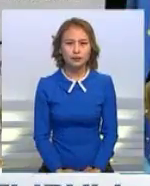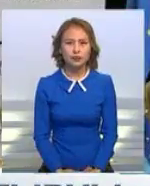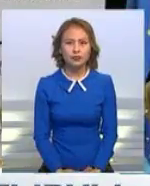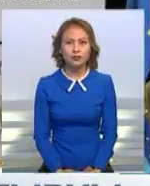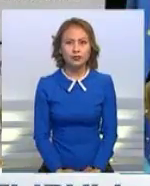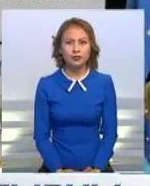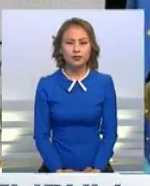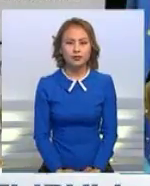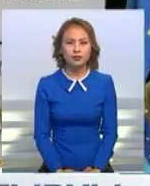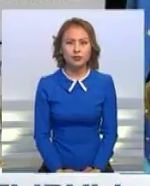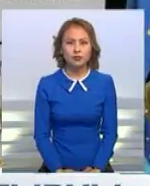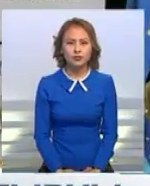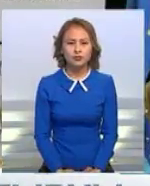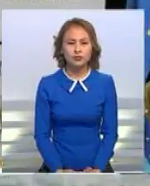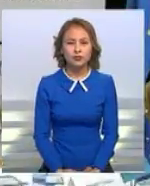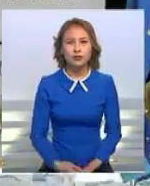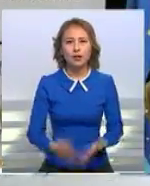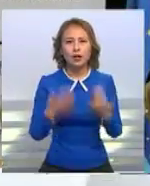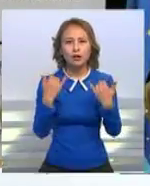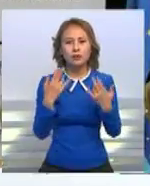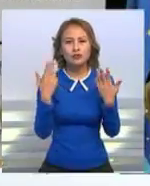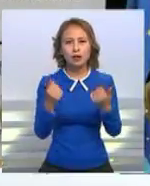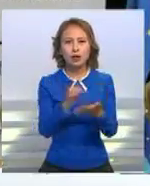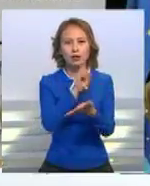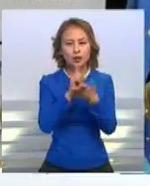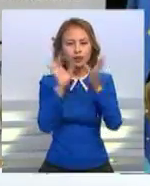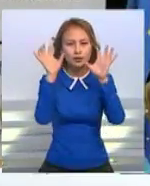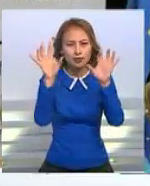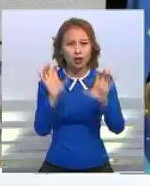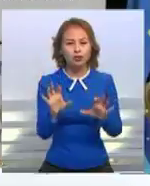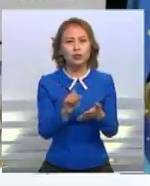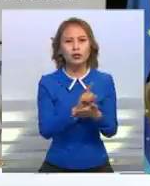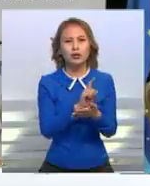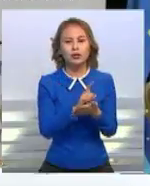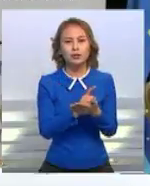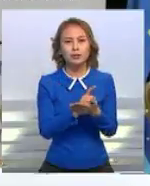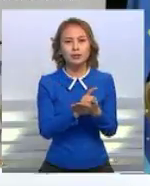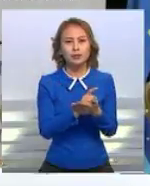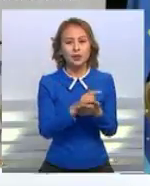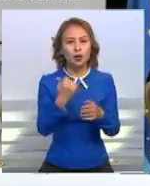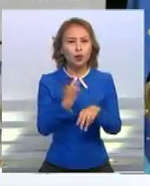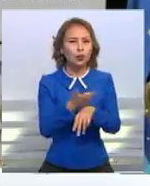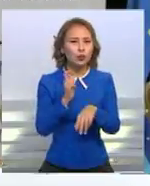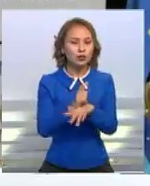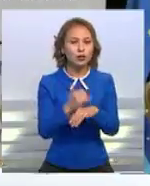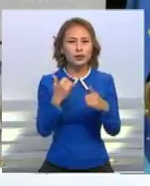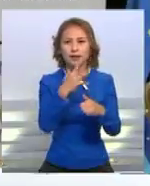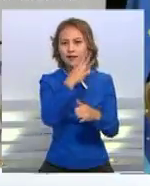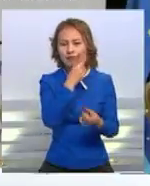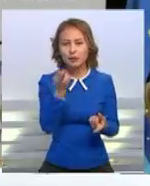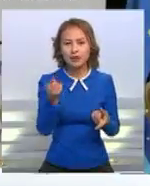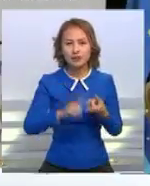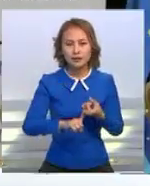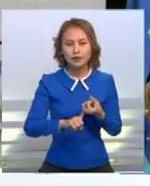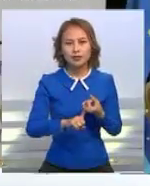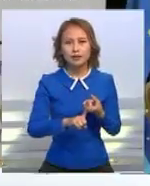Цифрлы әрине бұл заң жобасында қаралыстып отыр. Бұл өте қазіргі заманның талабына